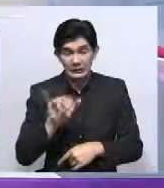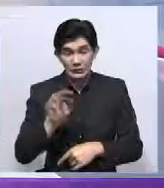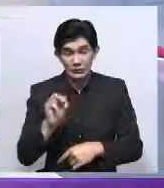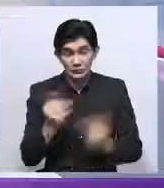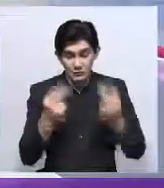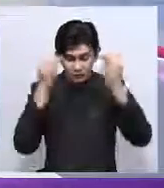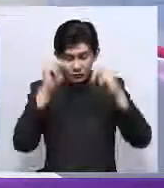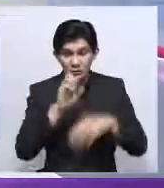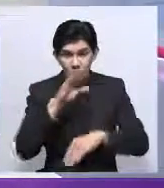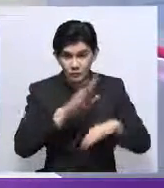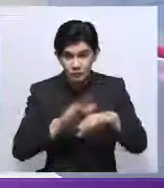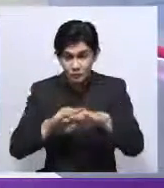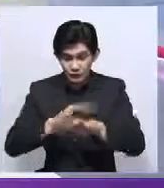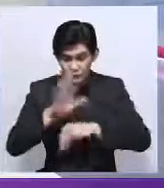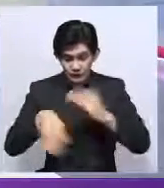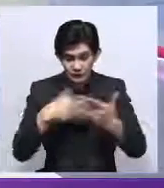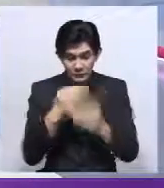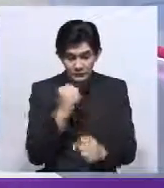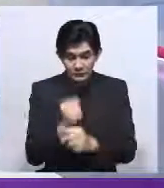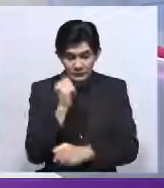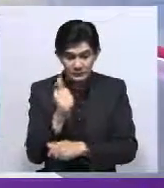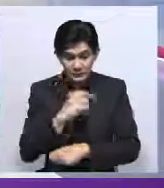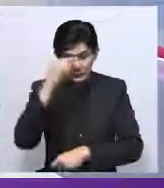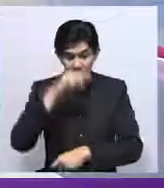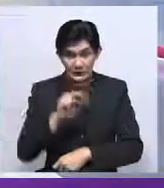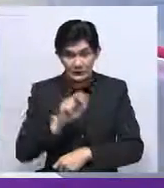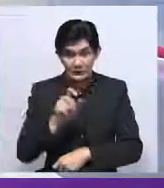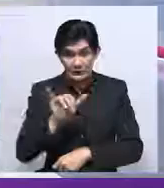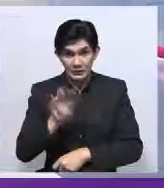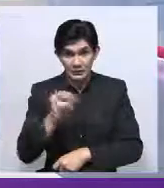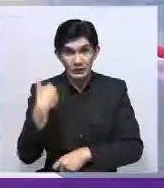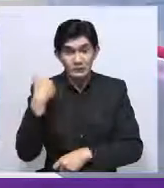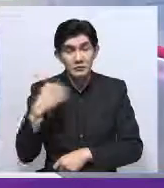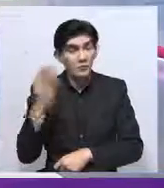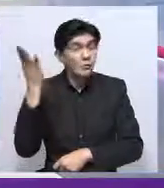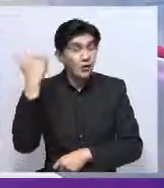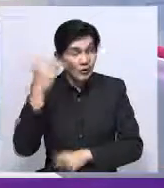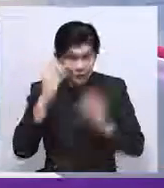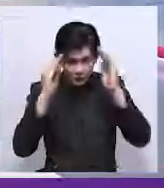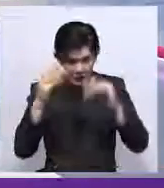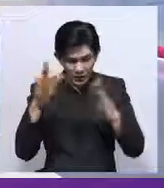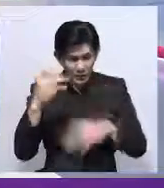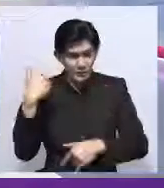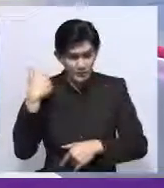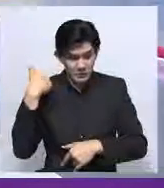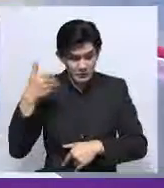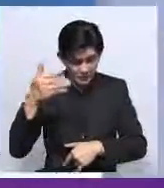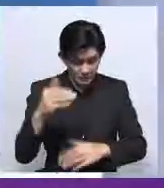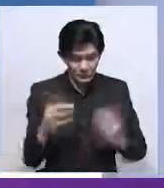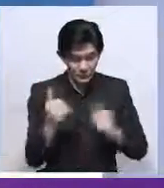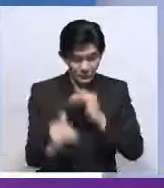ท่านนายกรัฐมนตรีค่ะได้ชวนให้คนไทยร่วมทำความดีแบบไทยนิยมเรียนรู้จากอดีตนำพาบ้านเมืองให้ก้าวหน้า